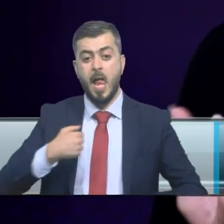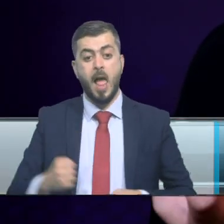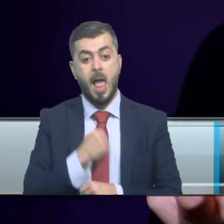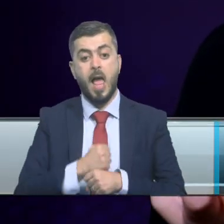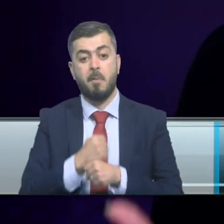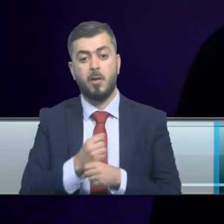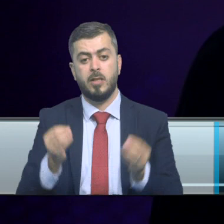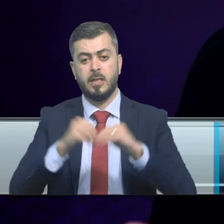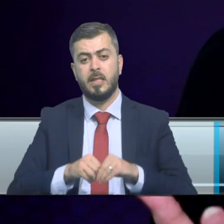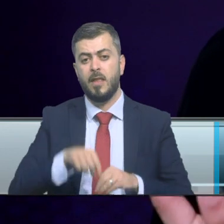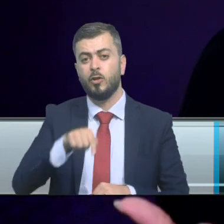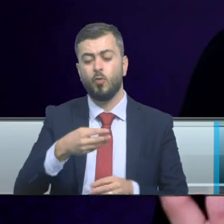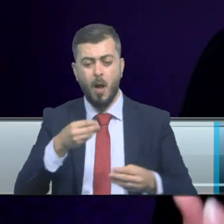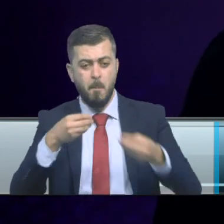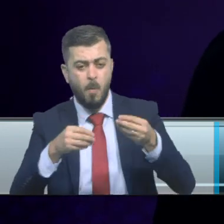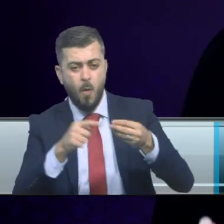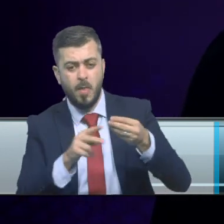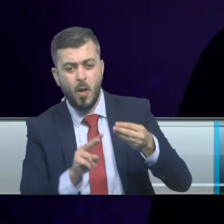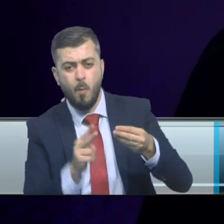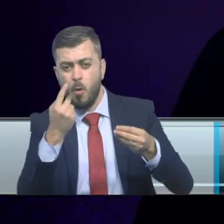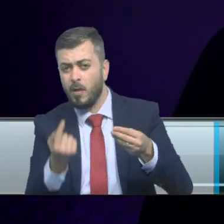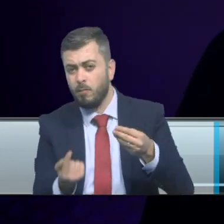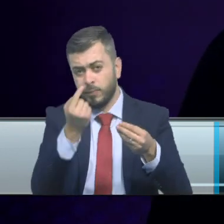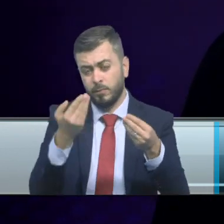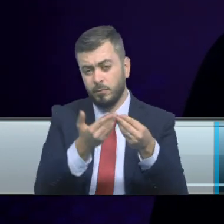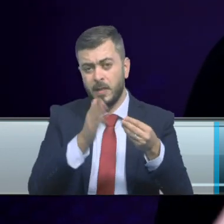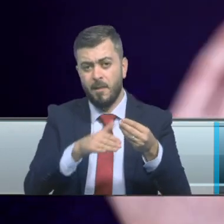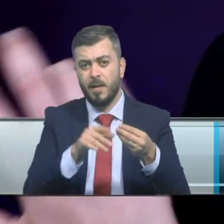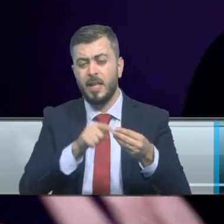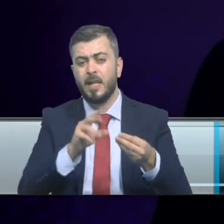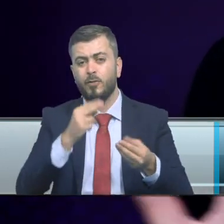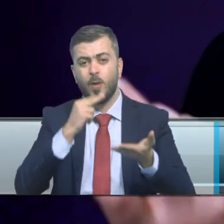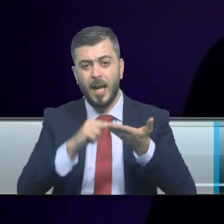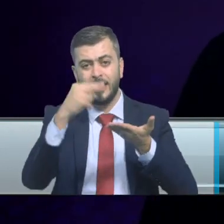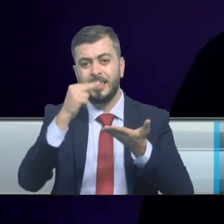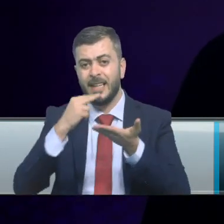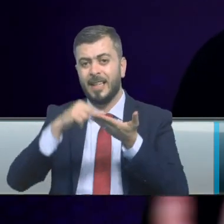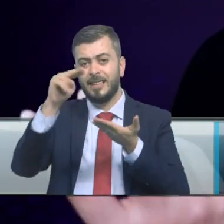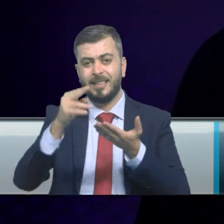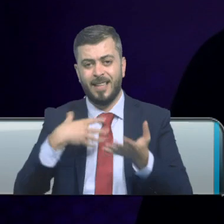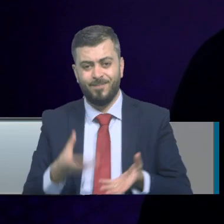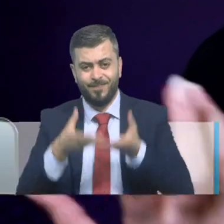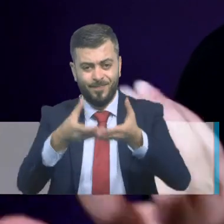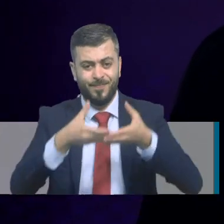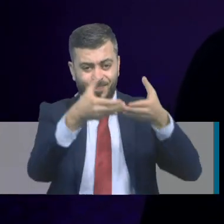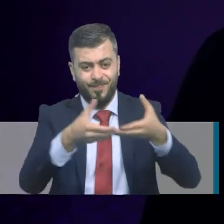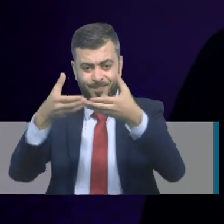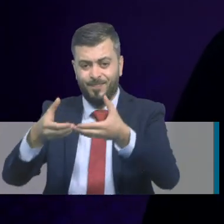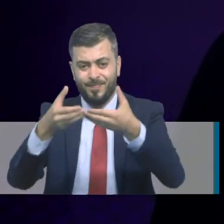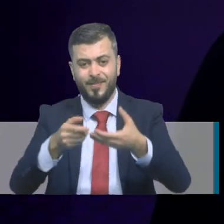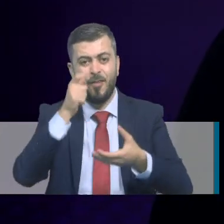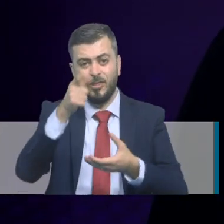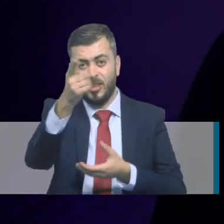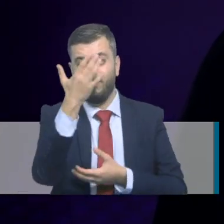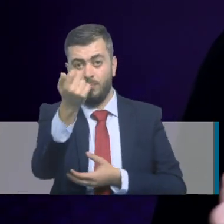استخدام ماتيريال أو نوع معين من الطرود اللي نوصلها حق الكاستمرز أو